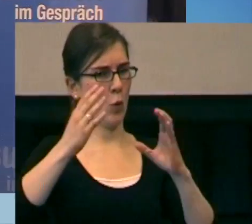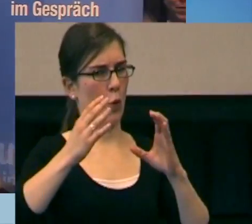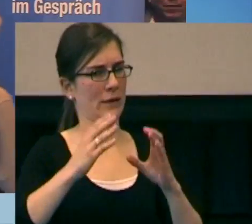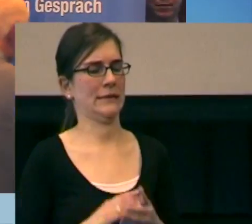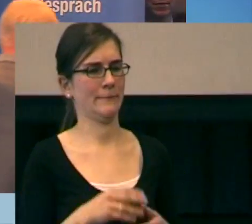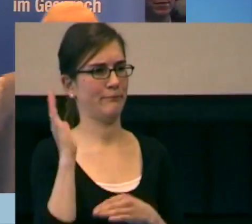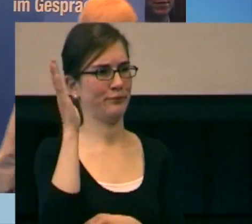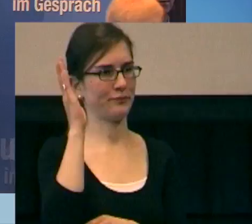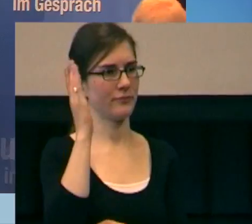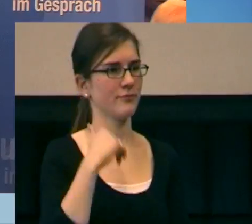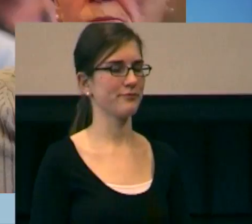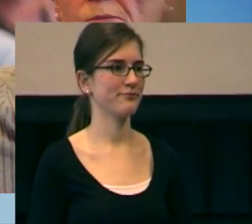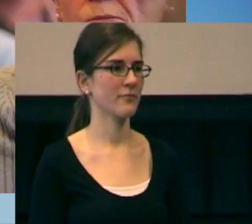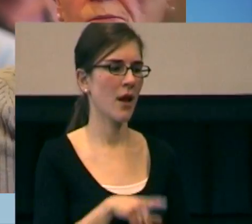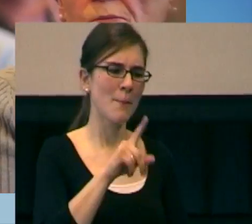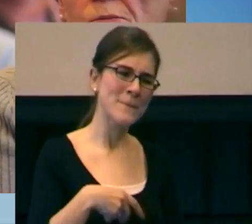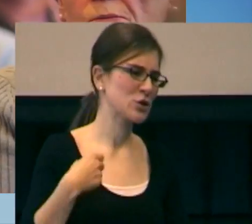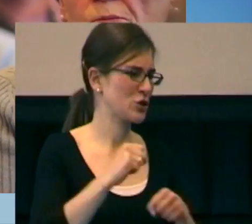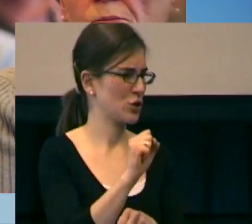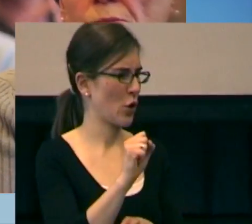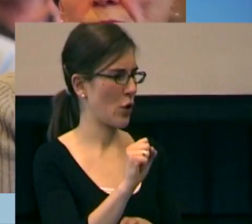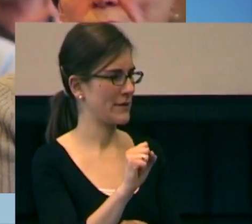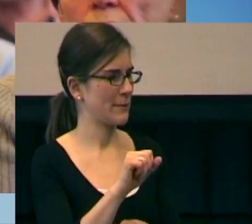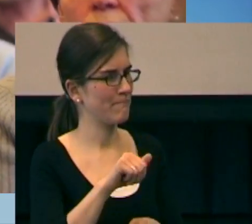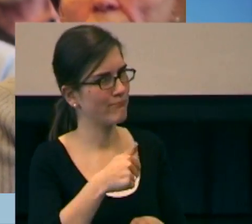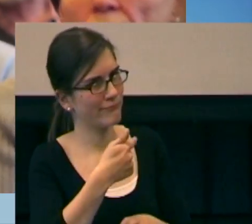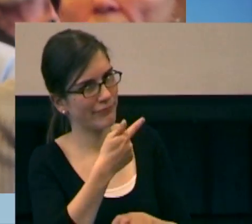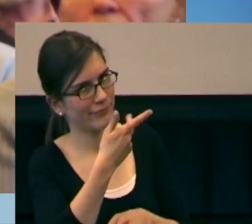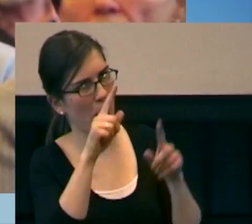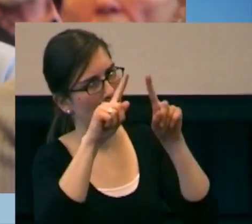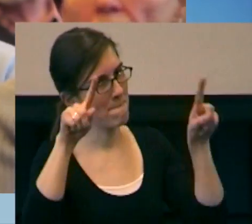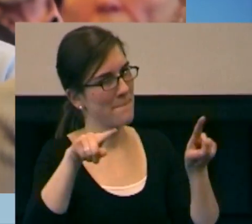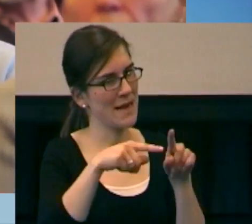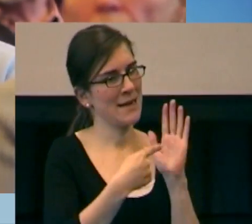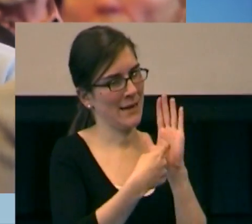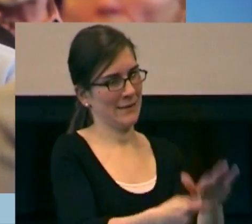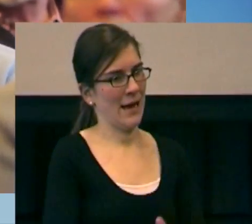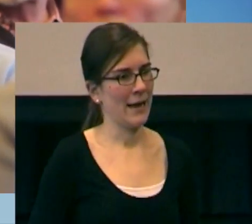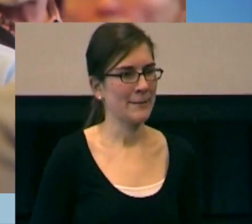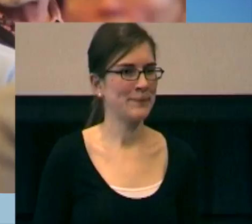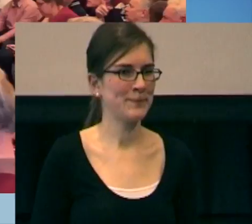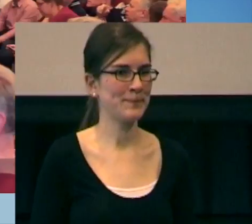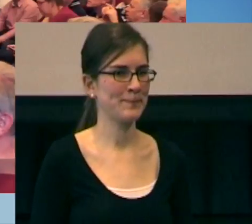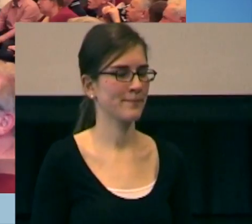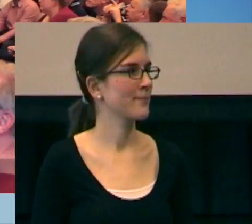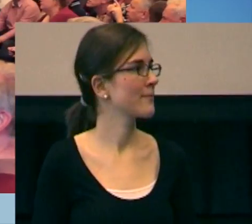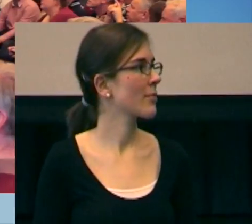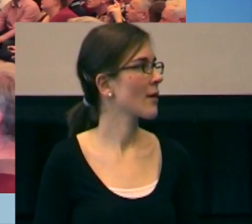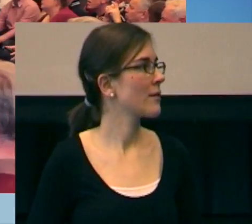Ich muss trotzdem Sie nochmal gerade mit ein paar Bilderchen erfreuen. Moment, wo haben wir es denn?